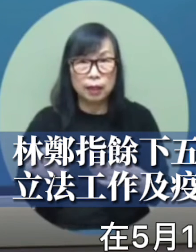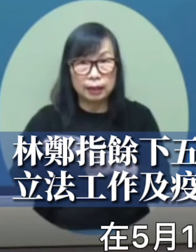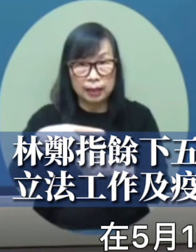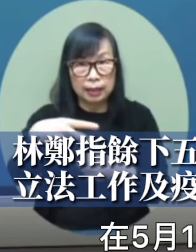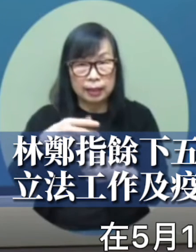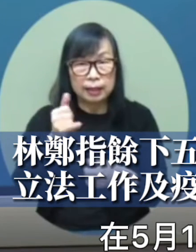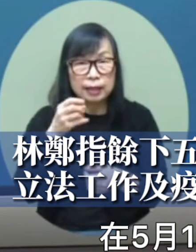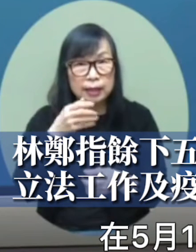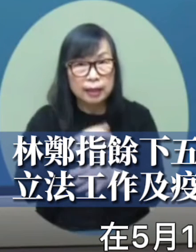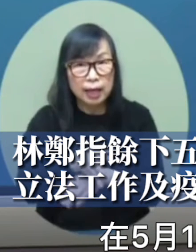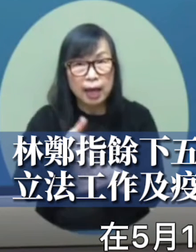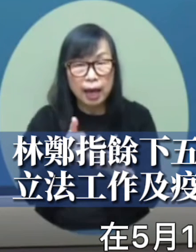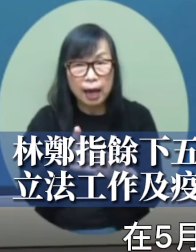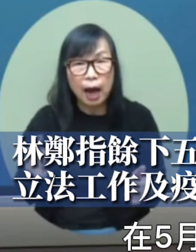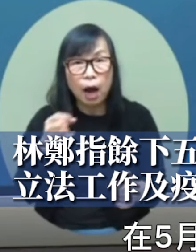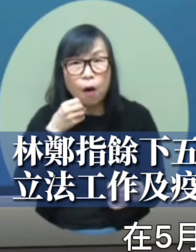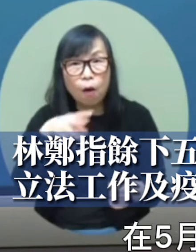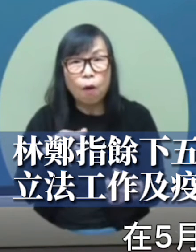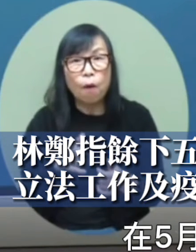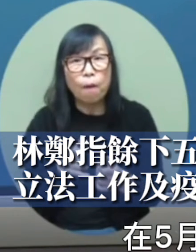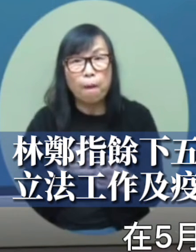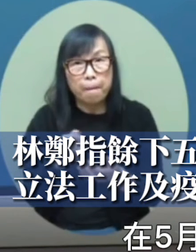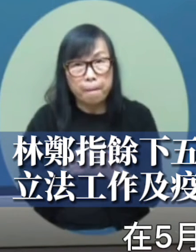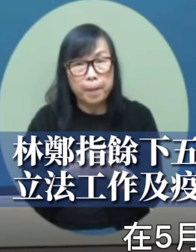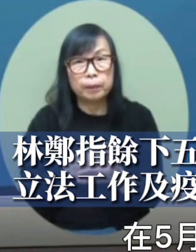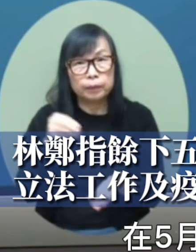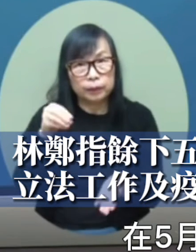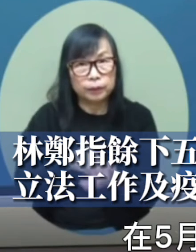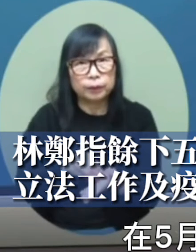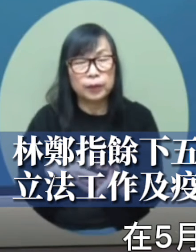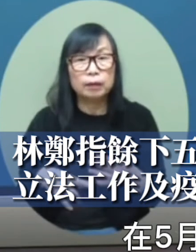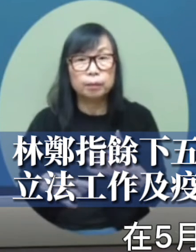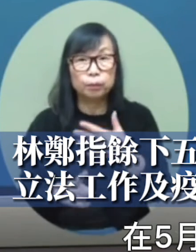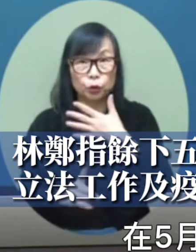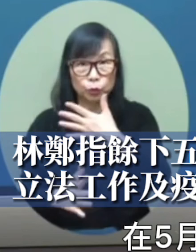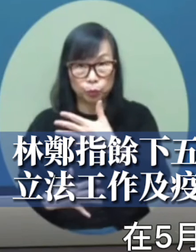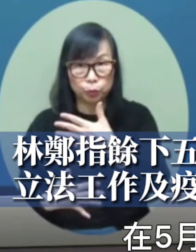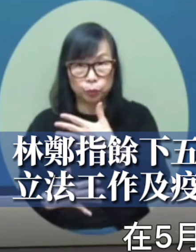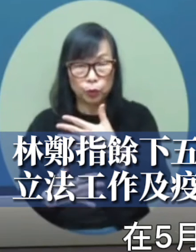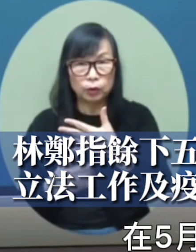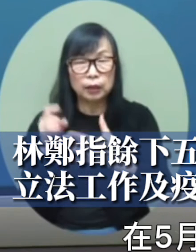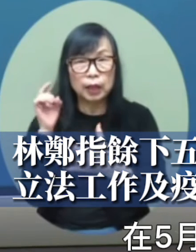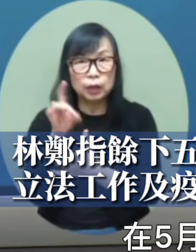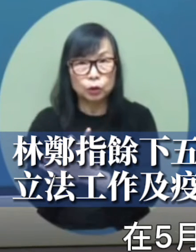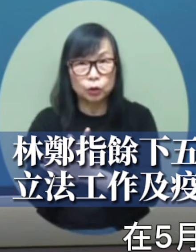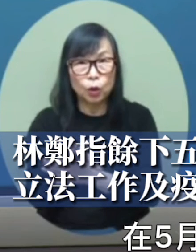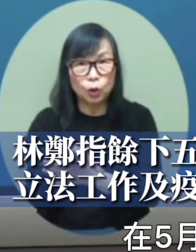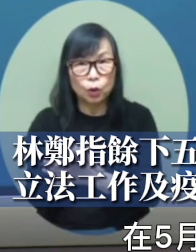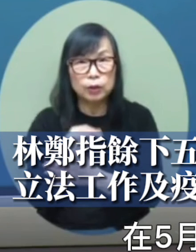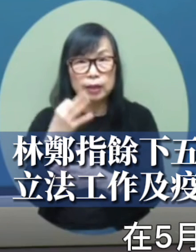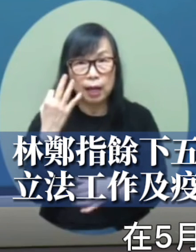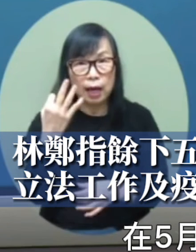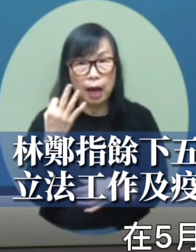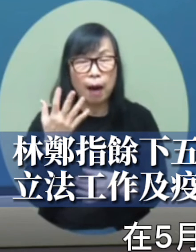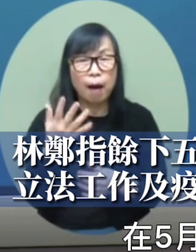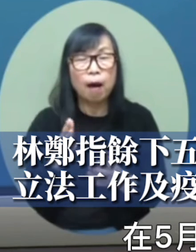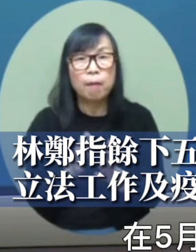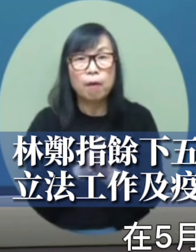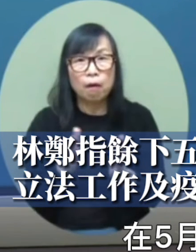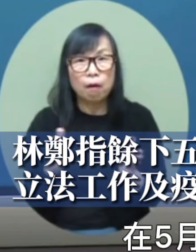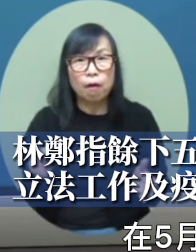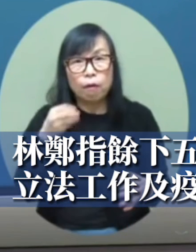距離措施將會落實，在5月5日我們提早三項的社交距離措